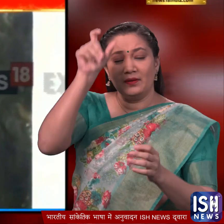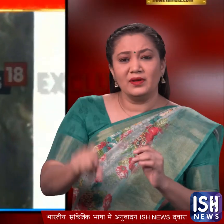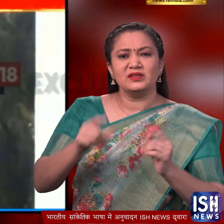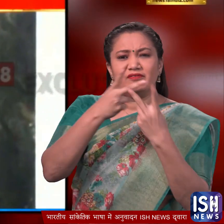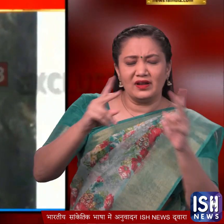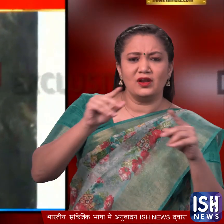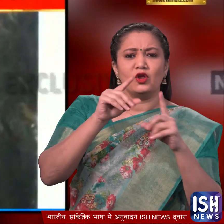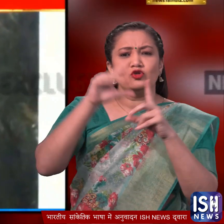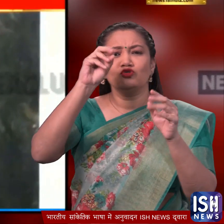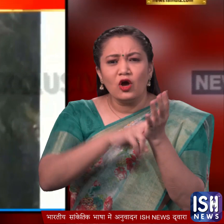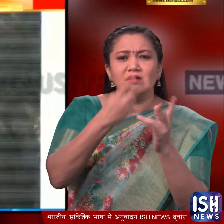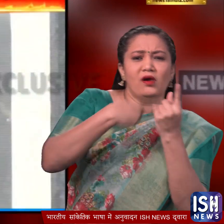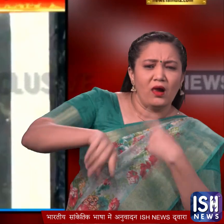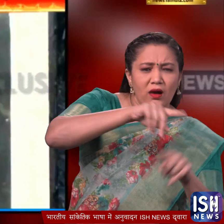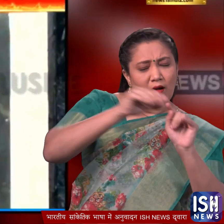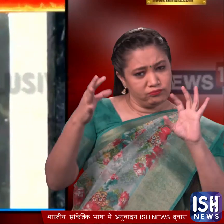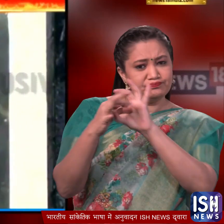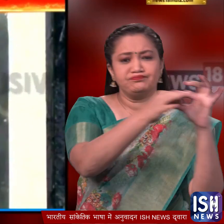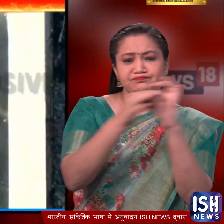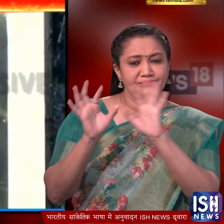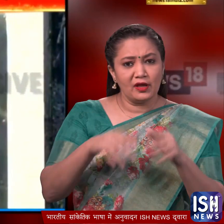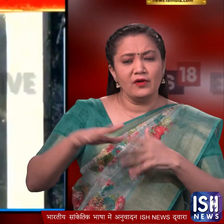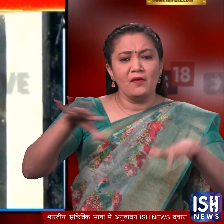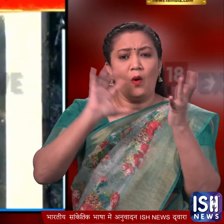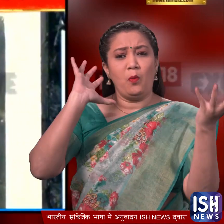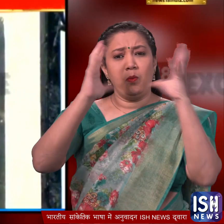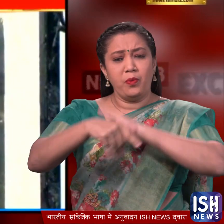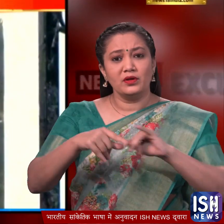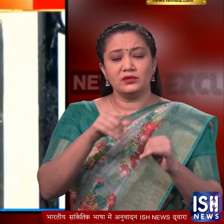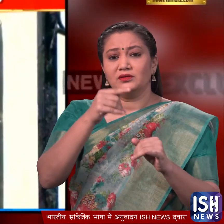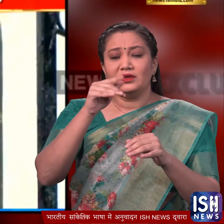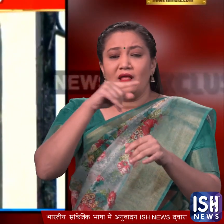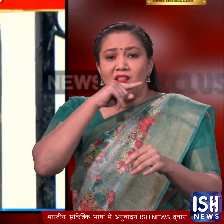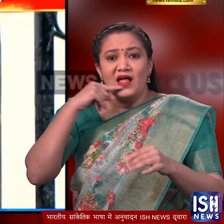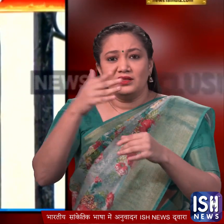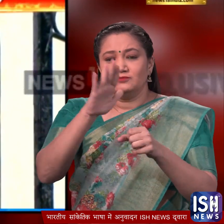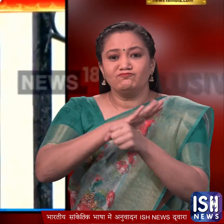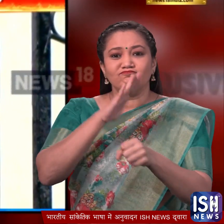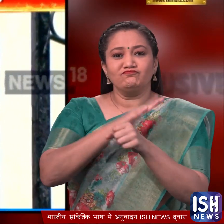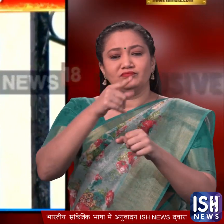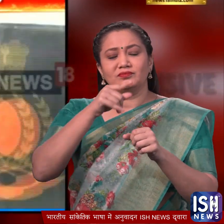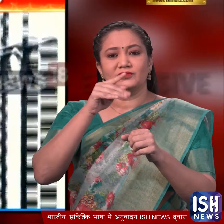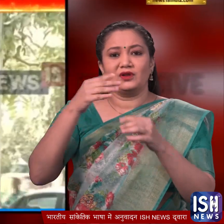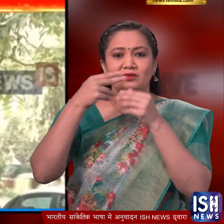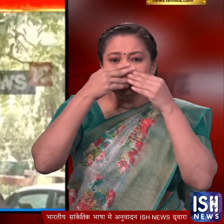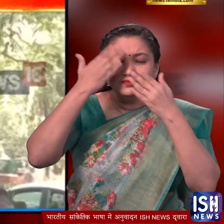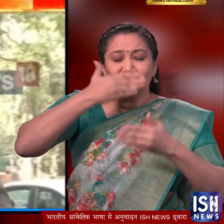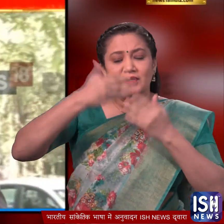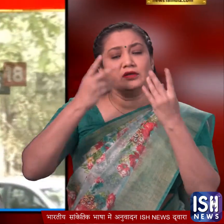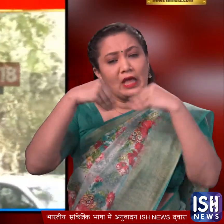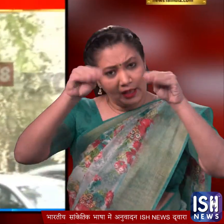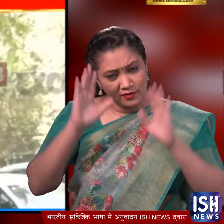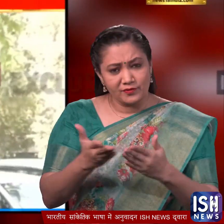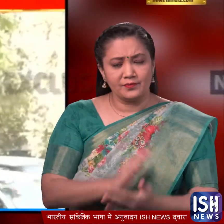के अंडरवर्ल्ड के साथ भी रिश्ते हो सकते हैं, जिसके साथ मिलकर उसने पूरी दुनिया में लाल चंदन की लकड़ी की तस्करी का जाल बिछा दिया। उन